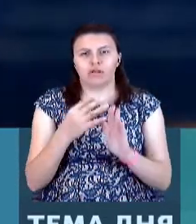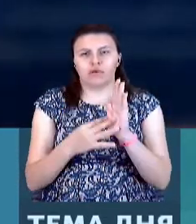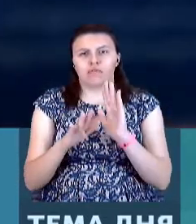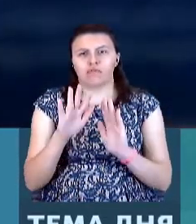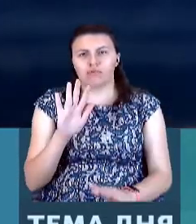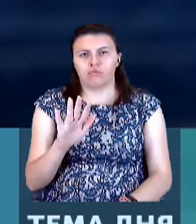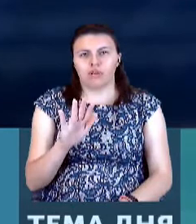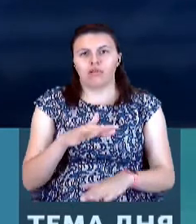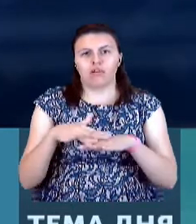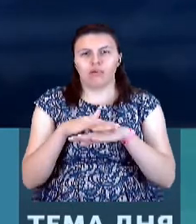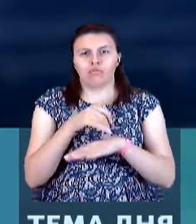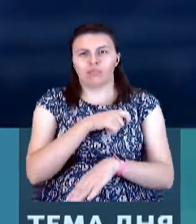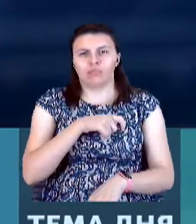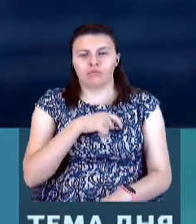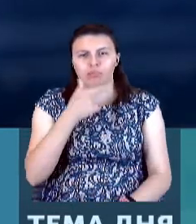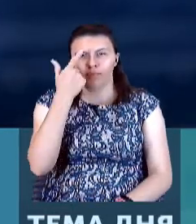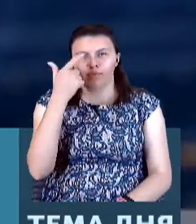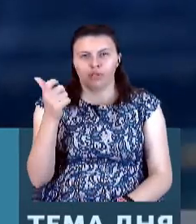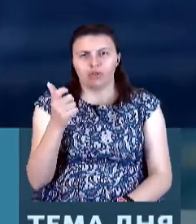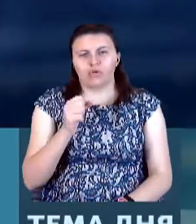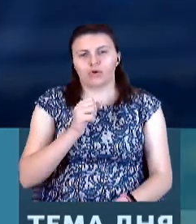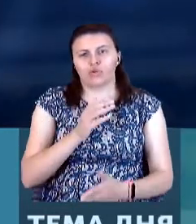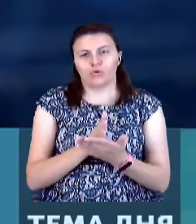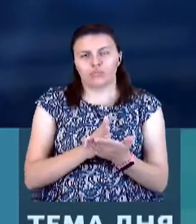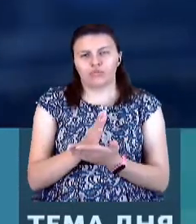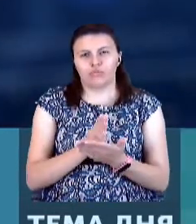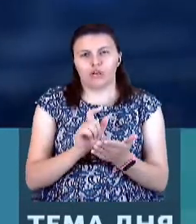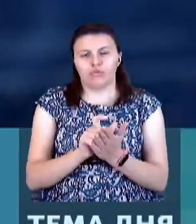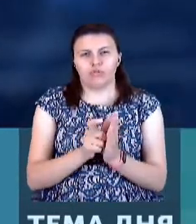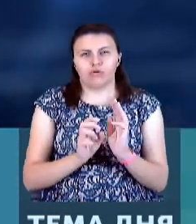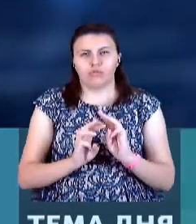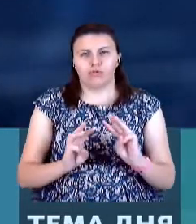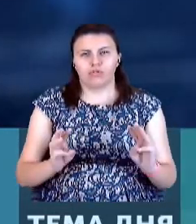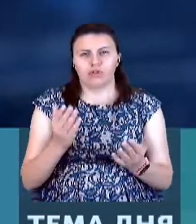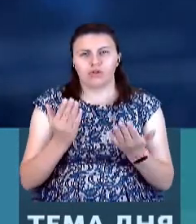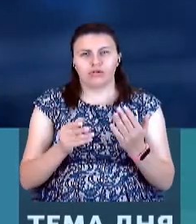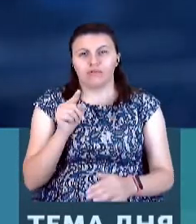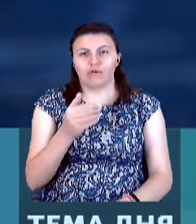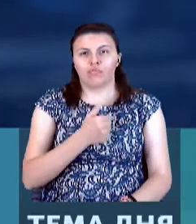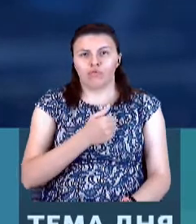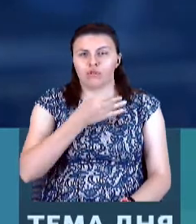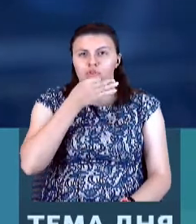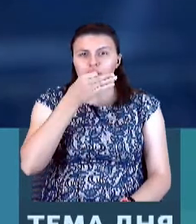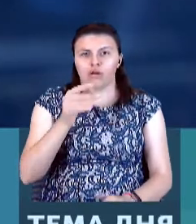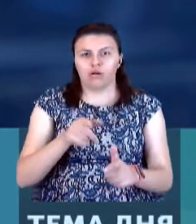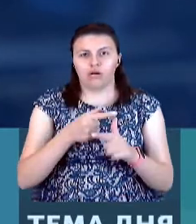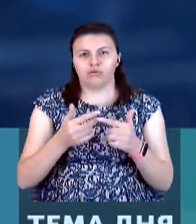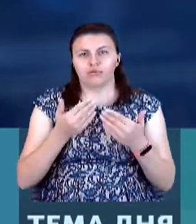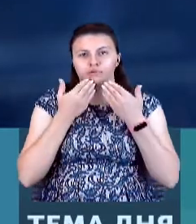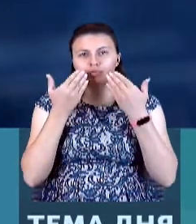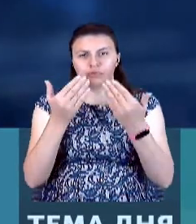народних депутатів, повідомляє прес-служба Кабінету міністрів. Якщо вам є що сказати з цього приводу, або ви хочете поставити свої запитання нашим